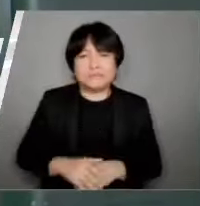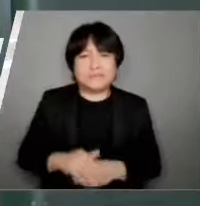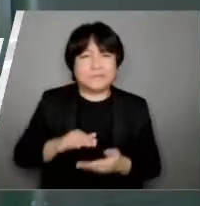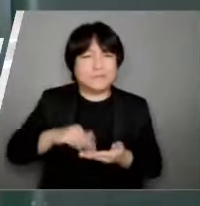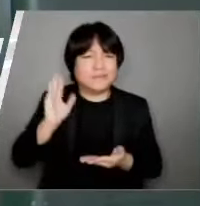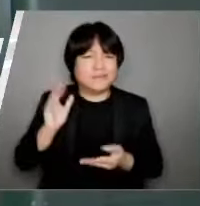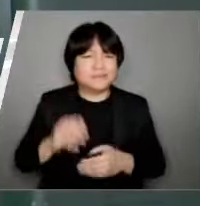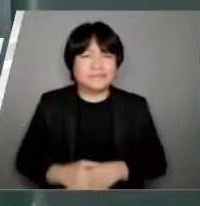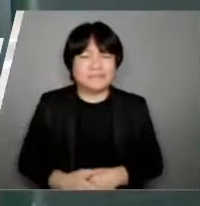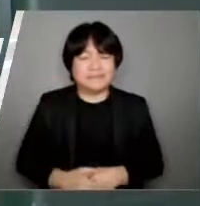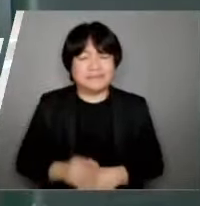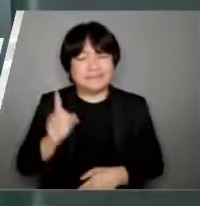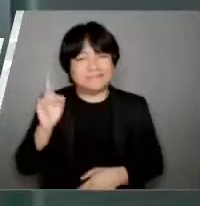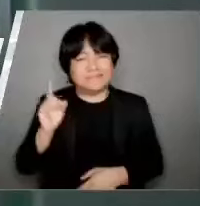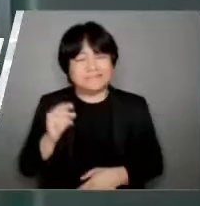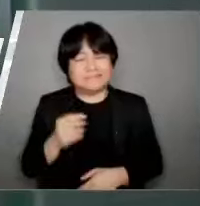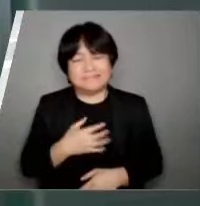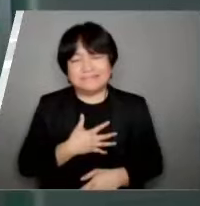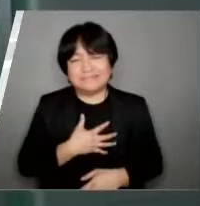Kasi